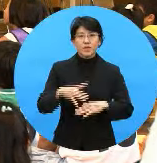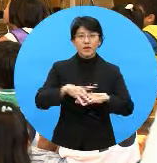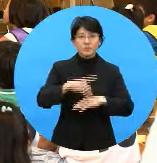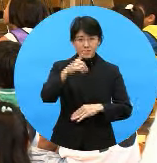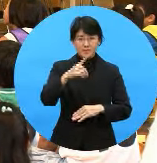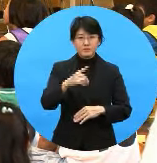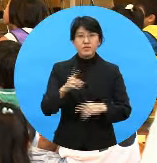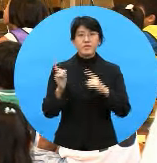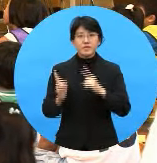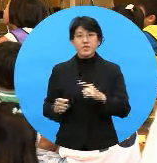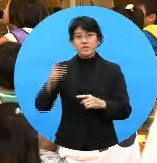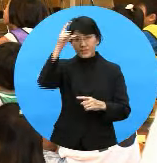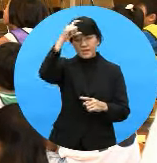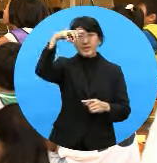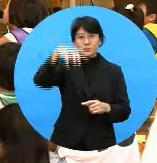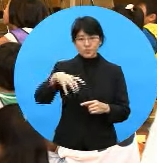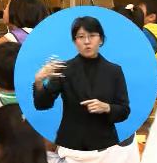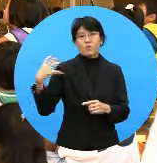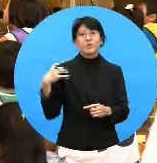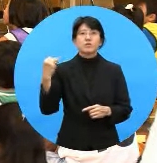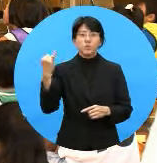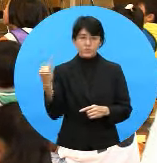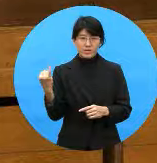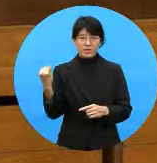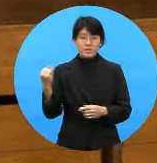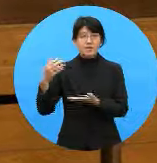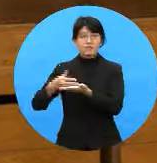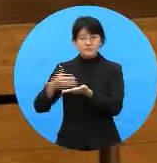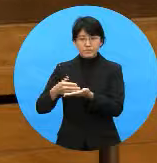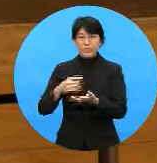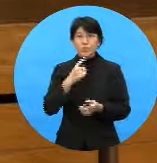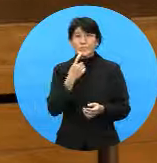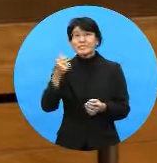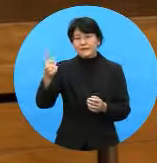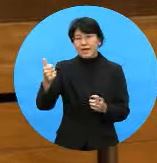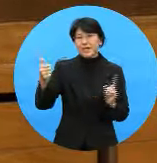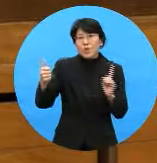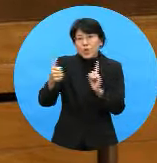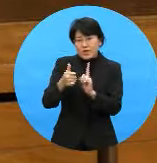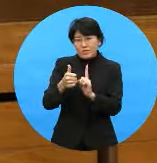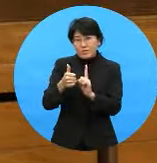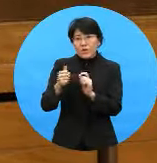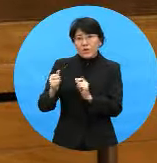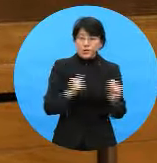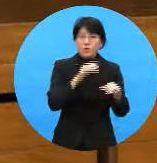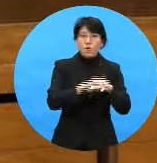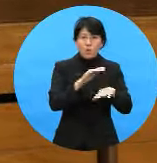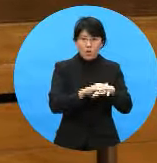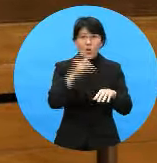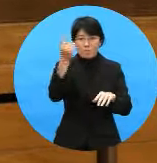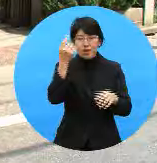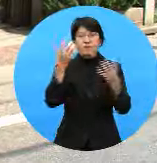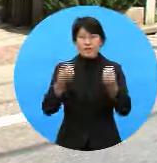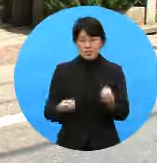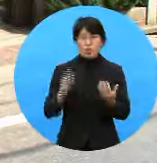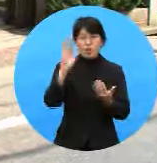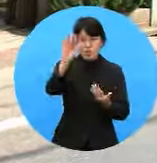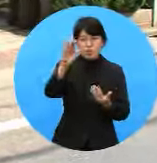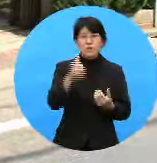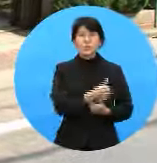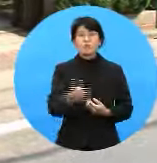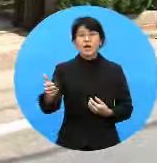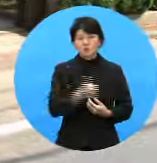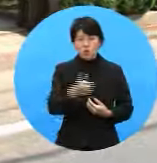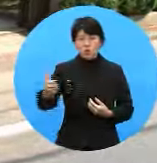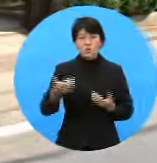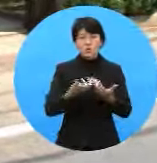はじめに練馬警察署の担当者から不審者に遭遇した時の対応を学んだ児童は、通学路ごと